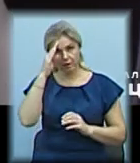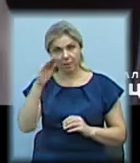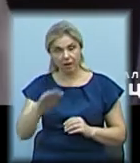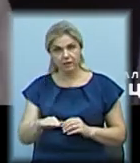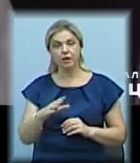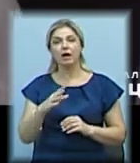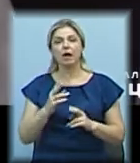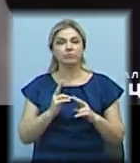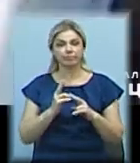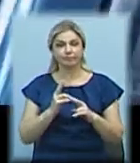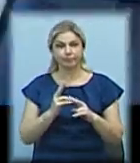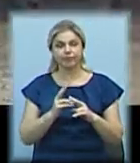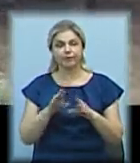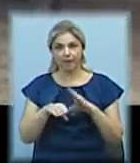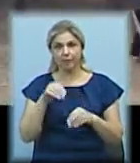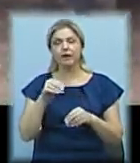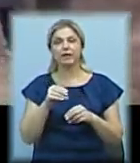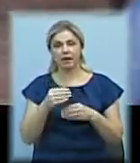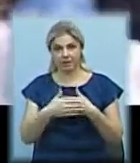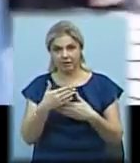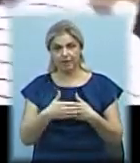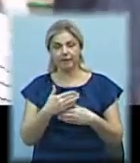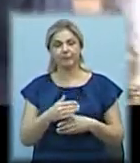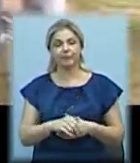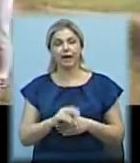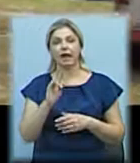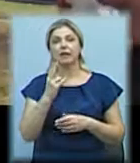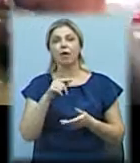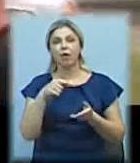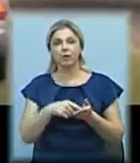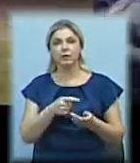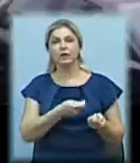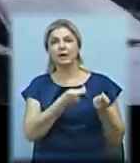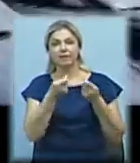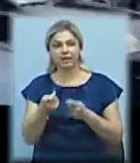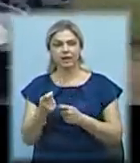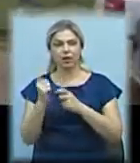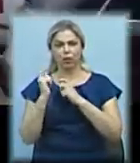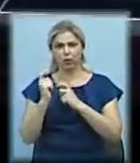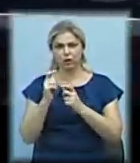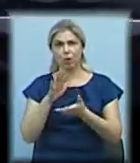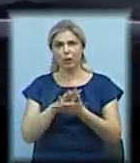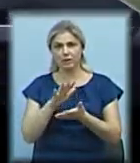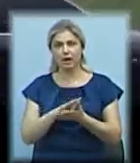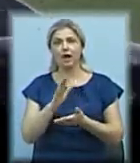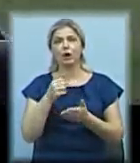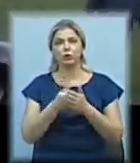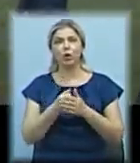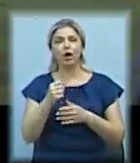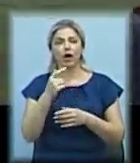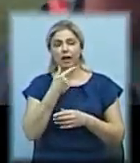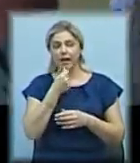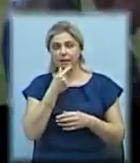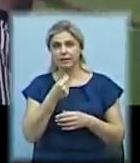обрано запобіжний захід. Миколаївці привезли вантажівку сміття до Інгульської адміністрації. Мішки із сміттям вони виклали